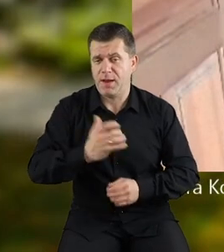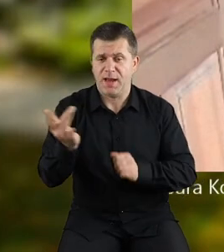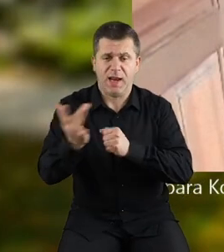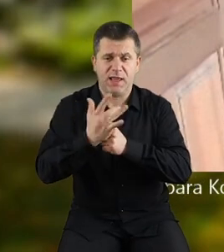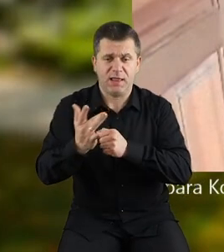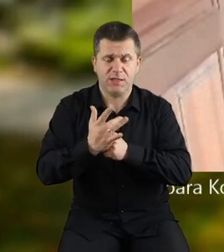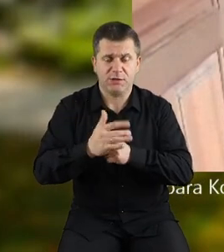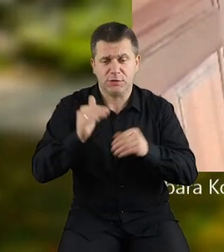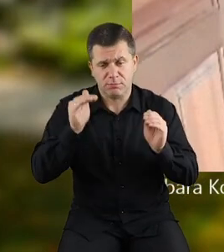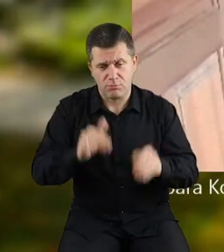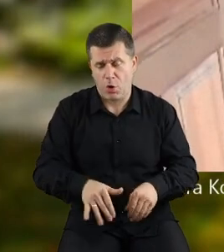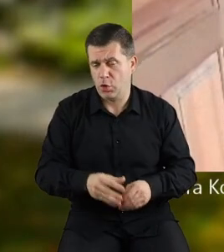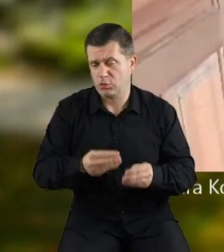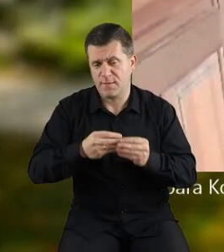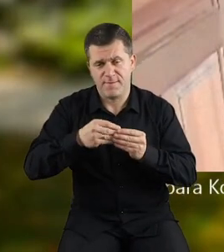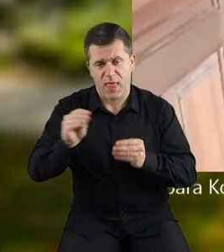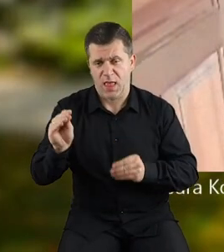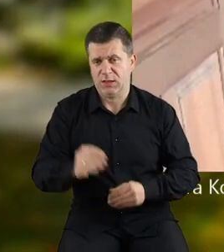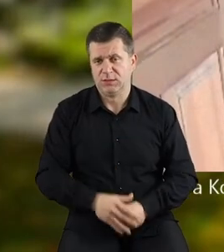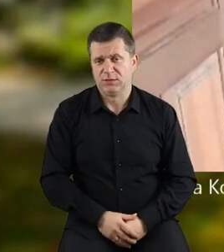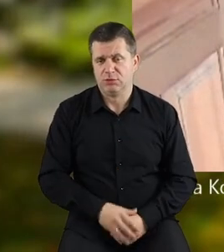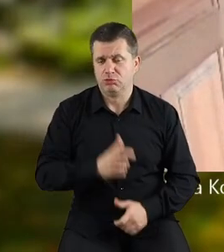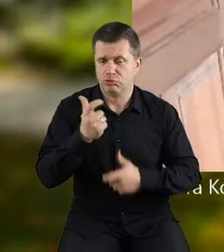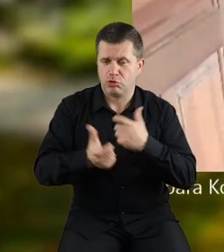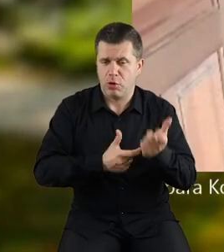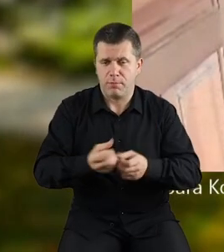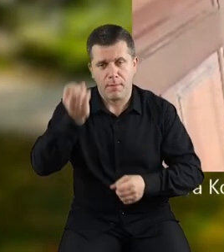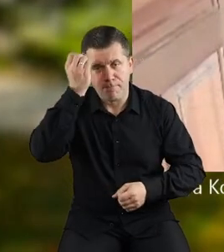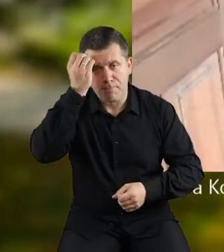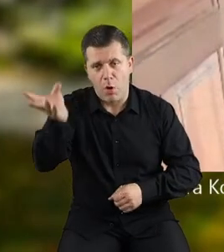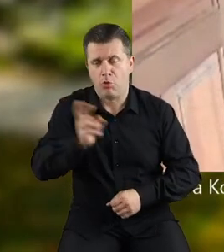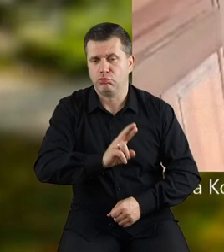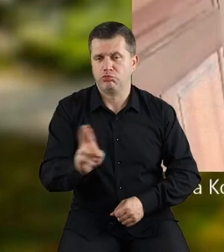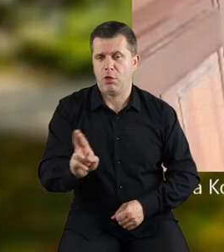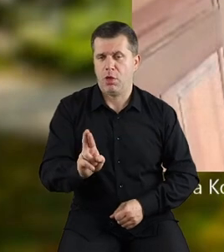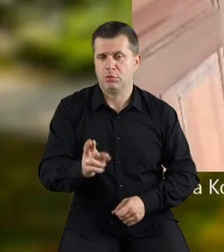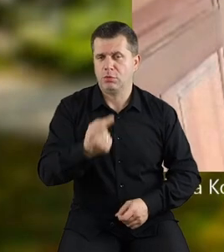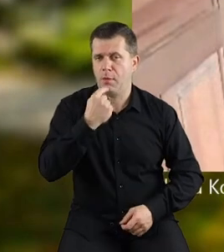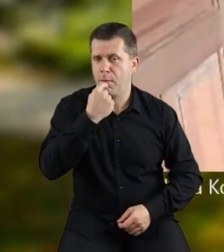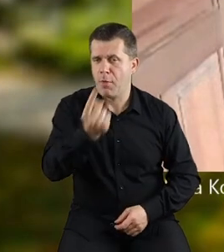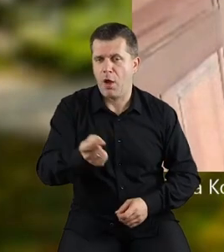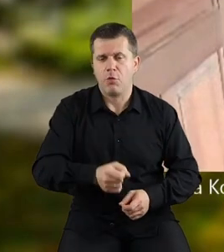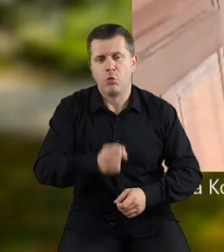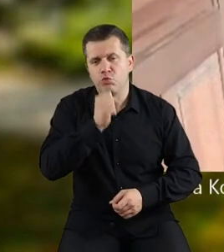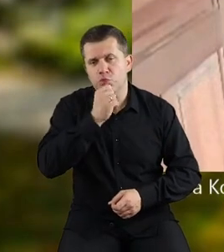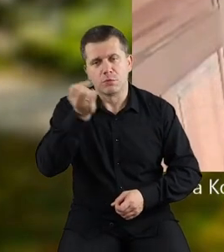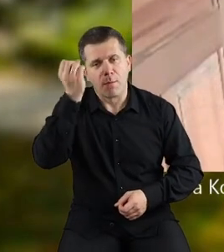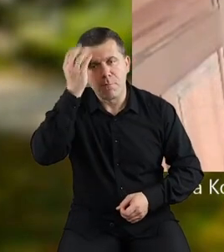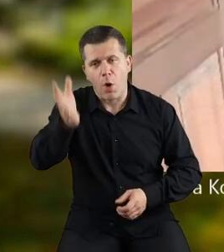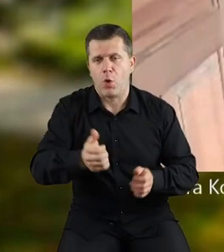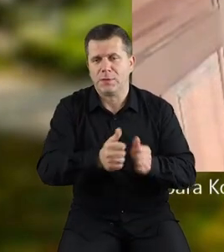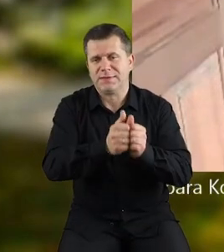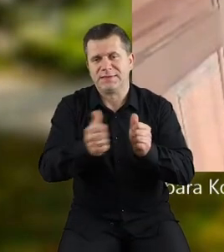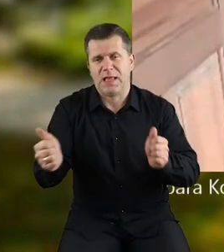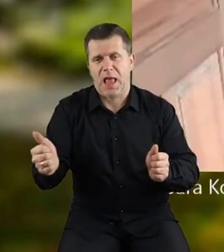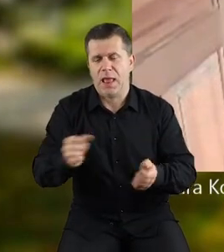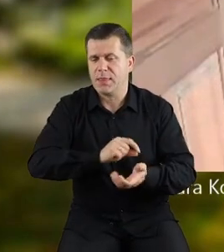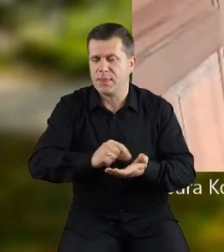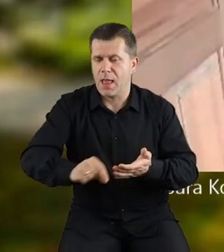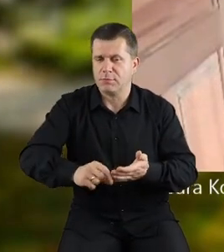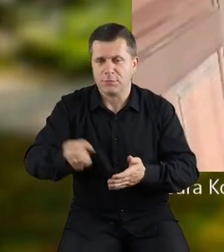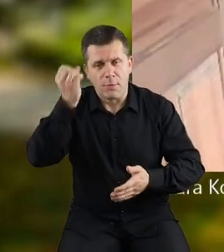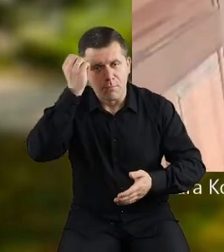siebie krytycznie, możemy dużo więcej zrobić mądrych rzeczy, powiedzieć dużo więcej mądrych